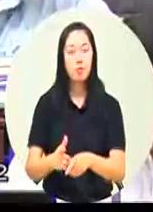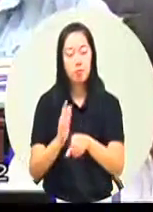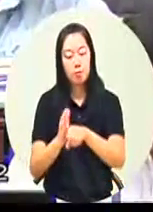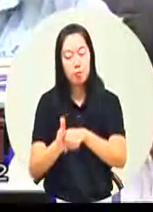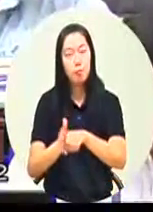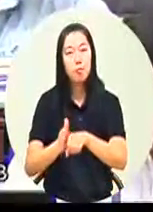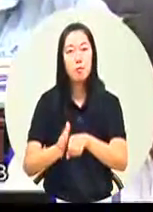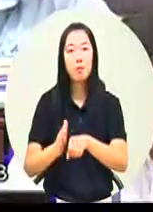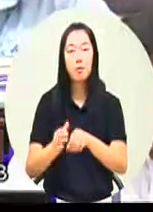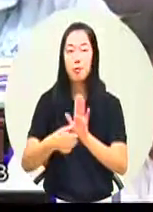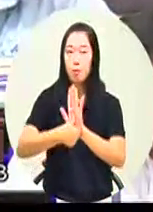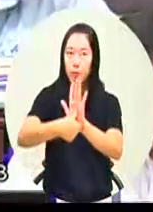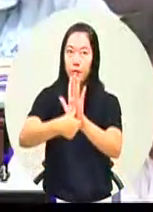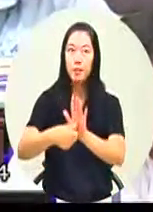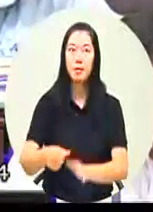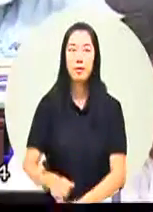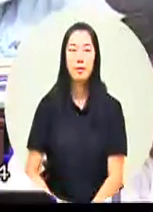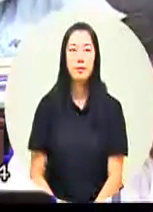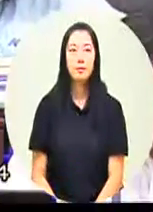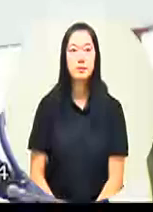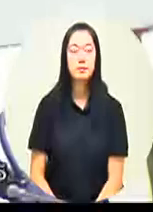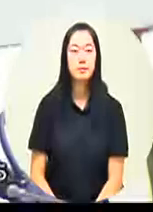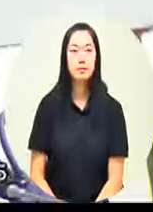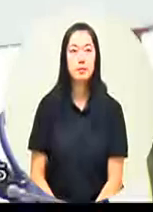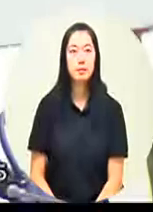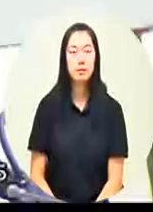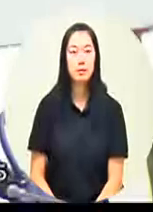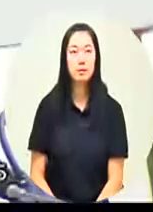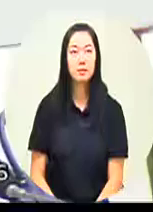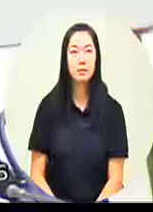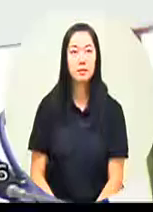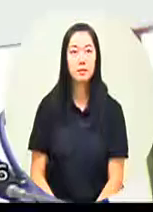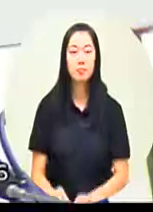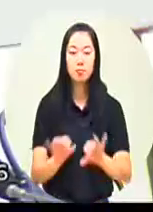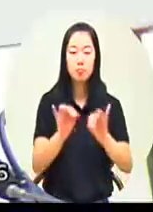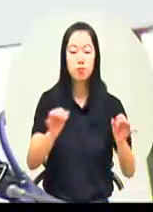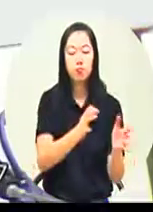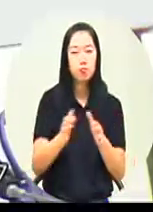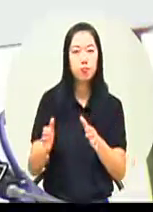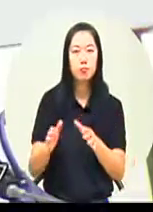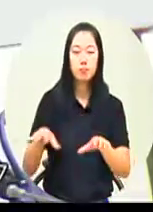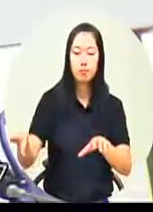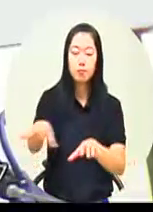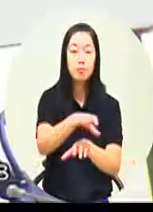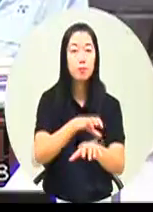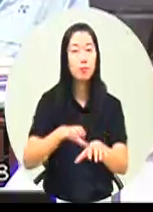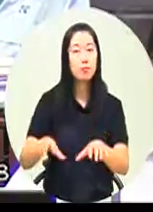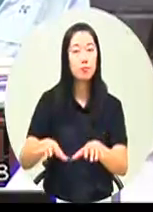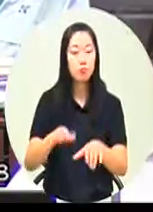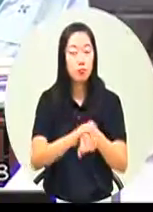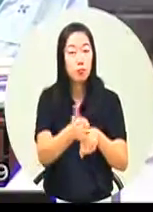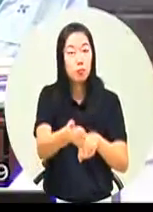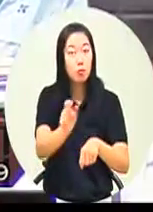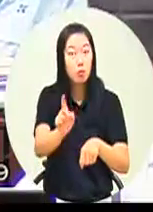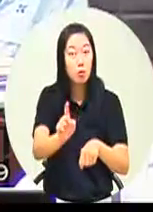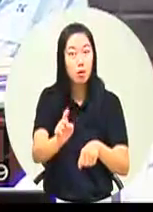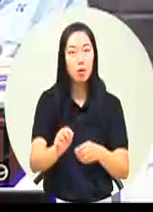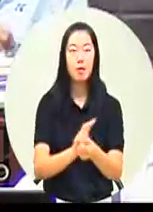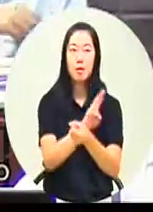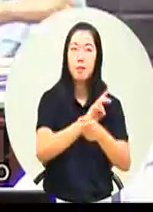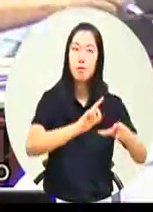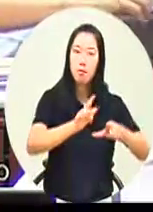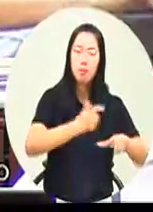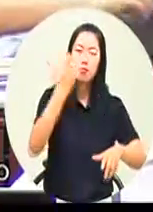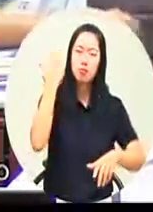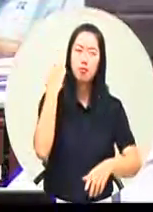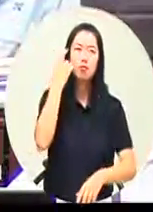洋葱的这个活动，对。 是，那在我们的地理条件之下， 地理条件的这个部分，当然宁园过去感觉上